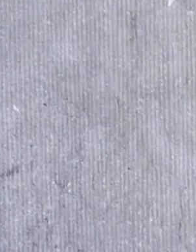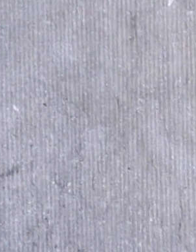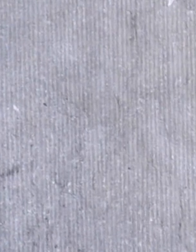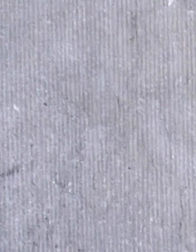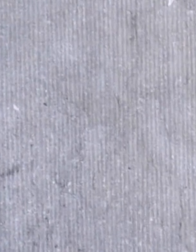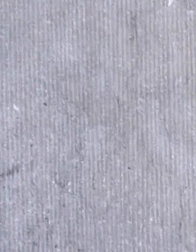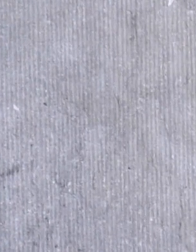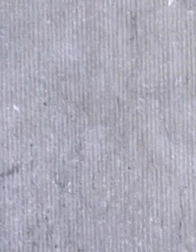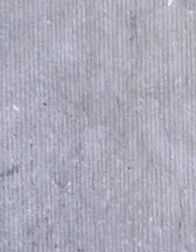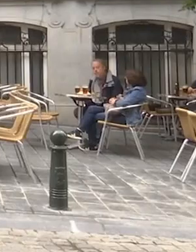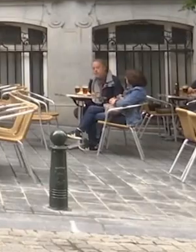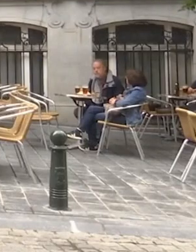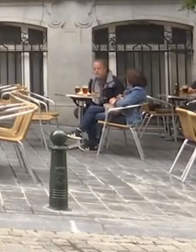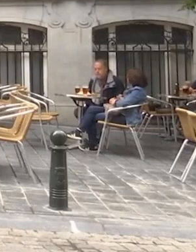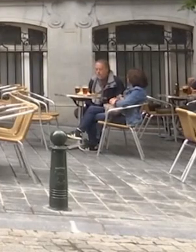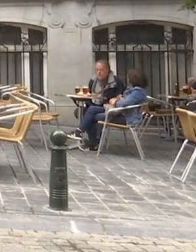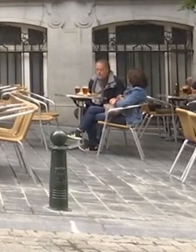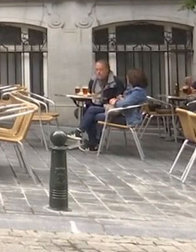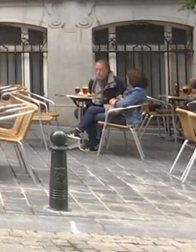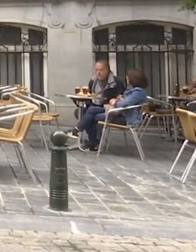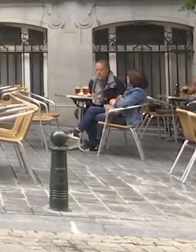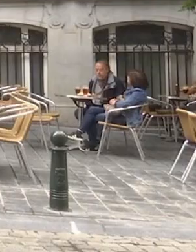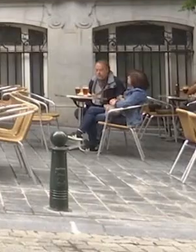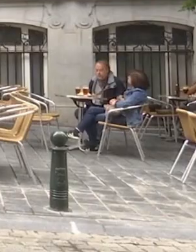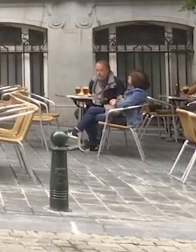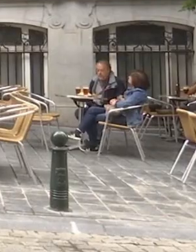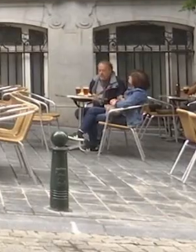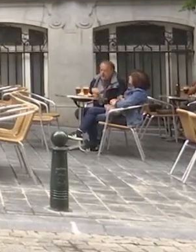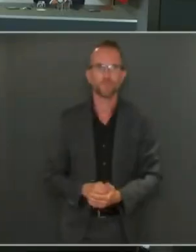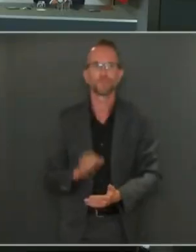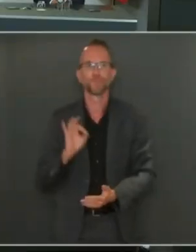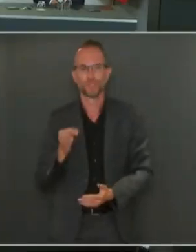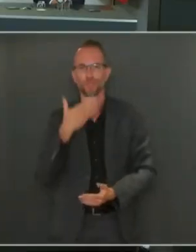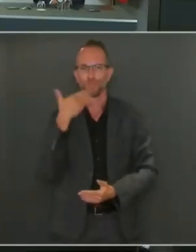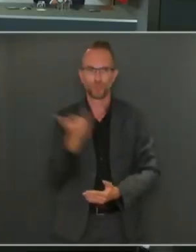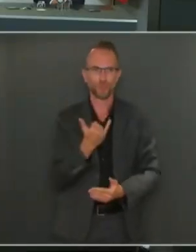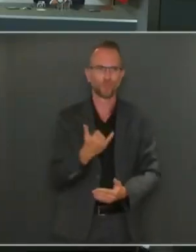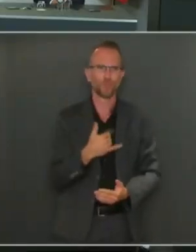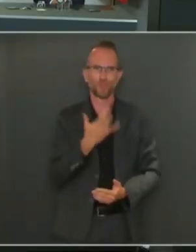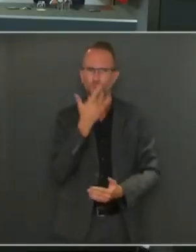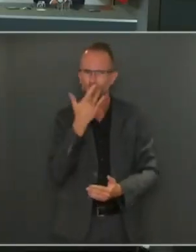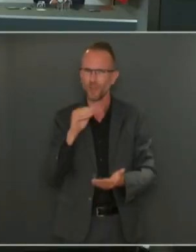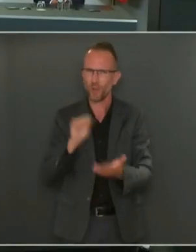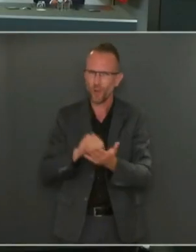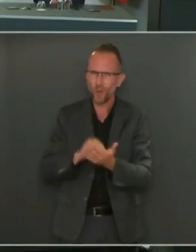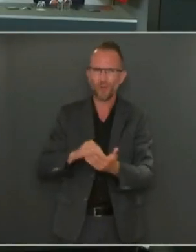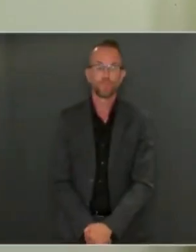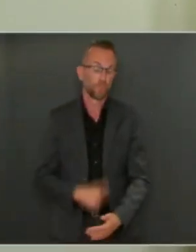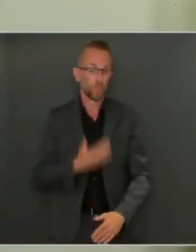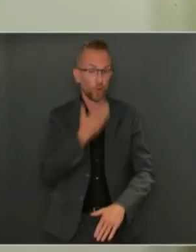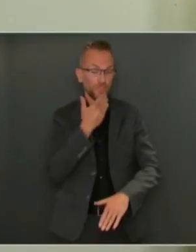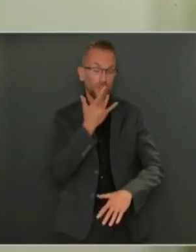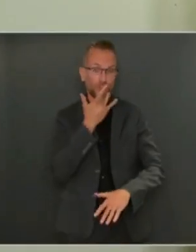Belgien greift hart durch in seinem Kampf gegen steigende Covid-19-Infektionsraten. Das betrifft sowohl private Kontakte als auch den öffentlichen Raum.